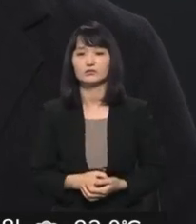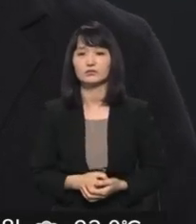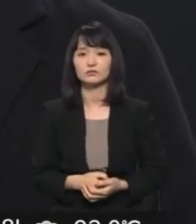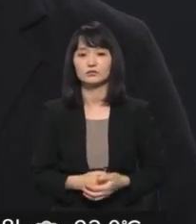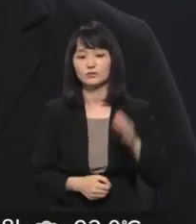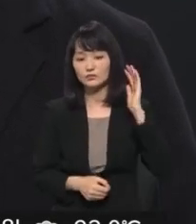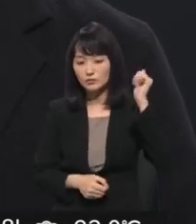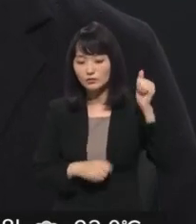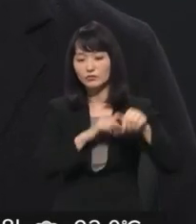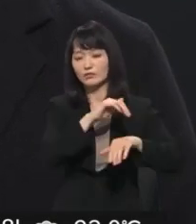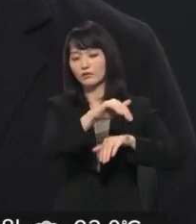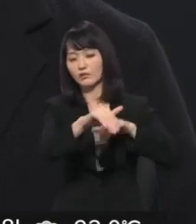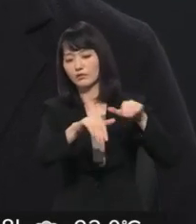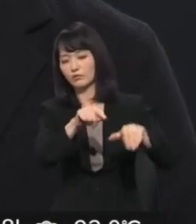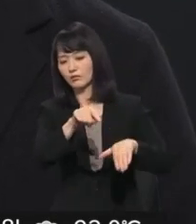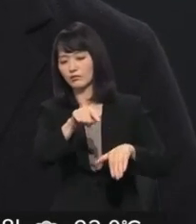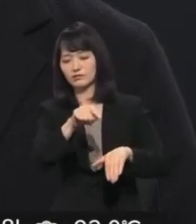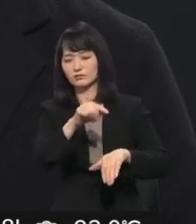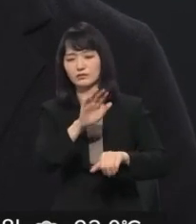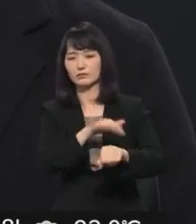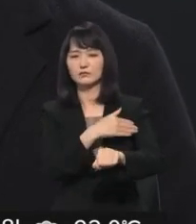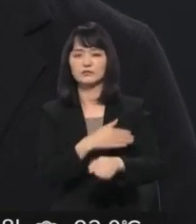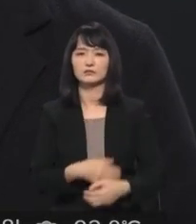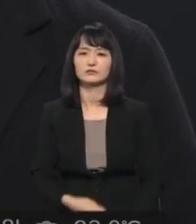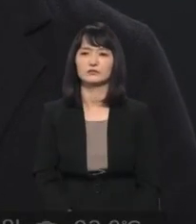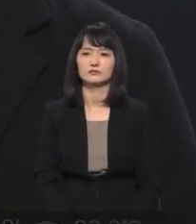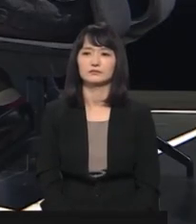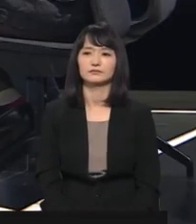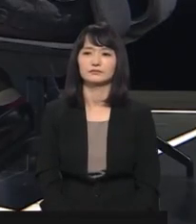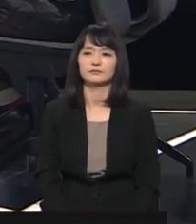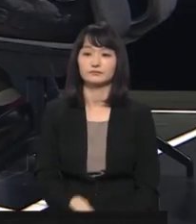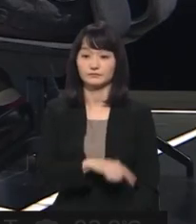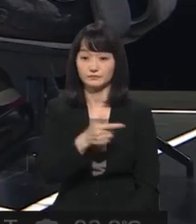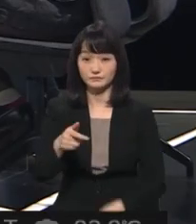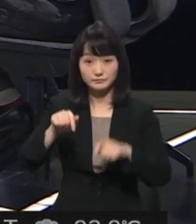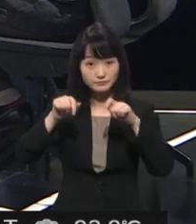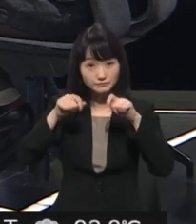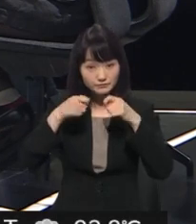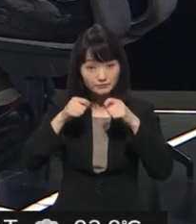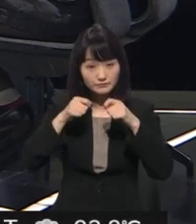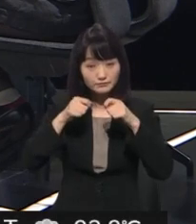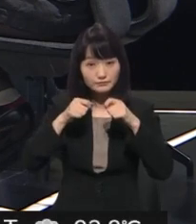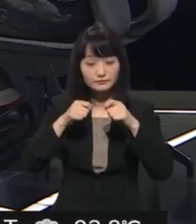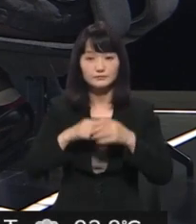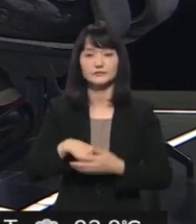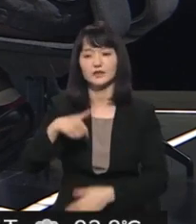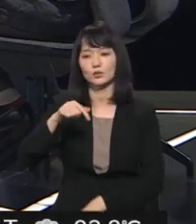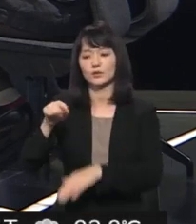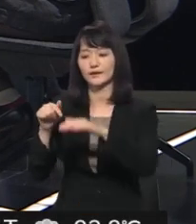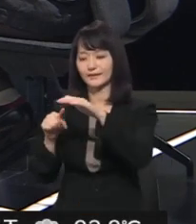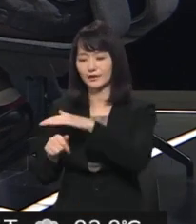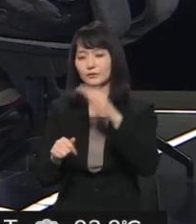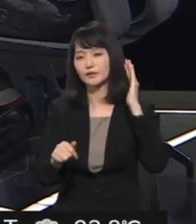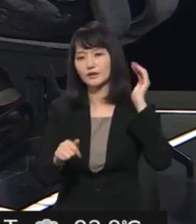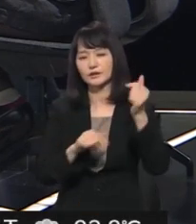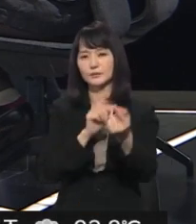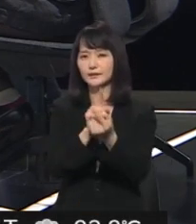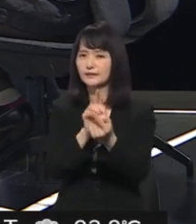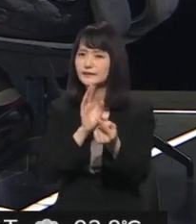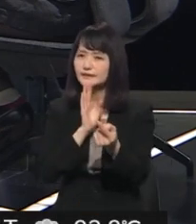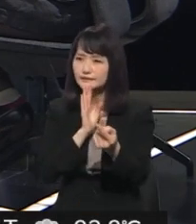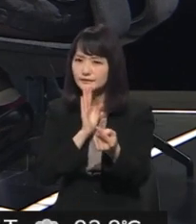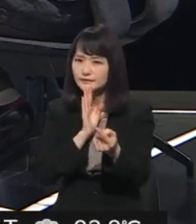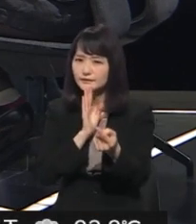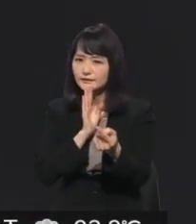어준 굉장히 부족들 거는 이 모임인데 만찬 모임이 사실인지 사실이라고 존재하더라도 아까 말씀드렸던 대통령이